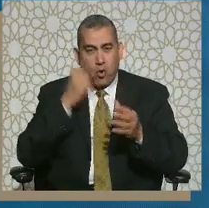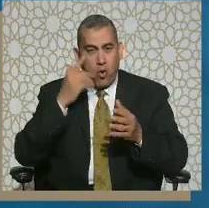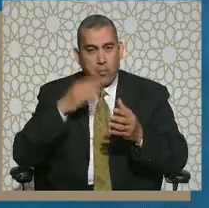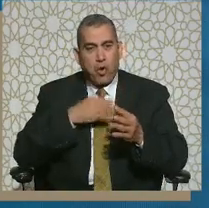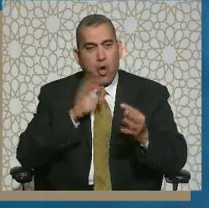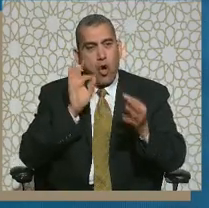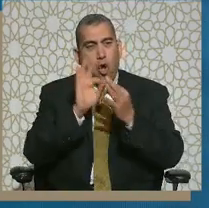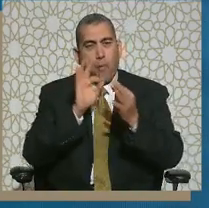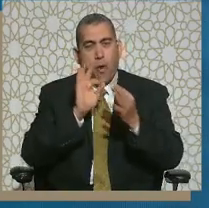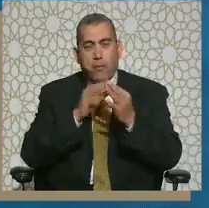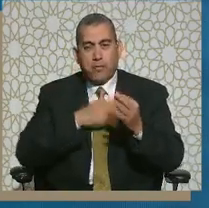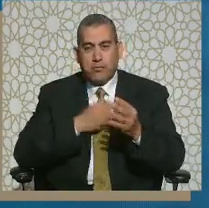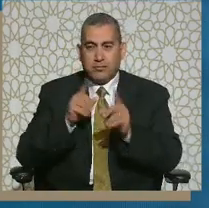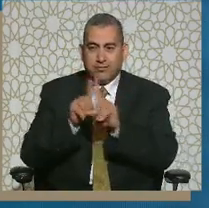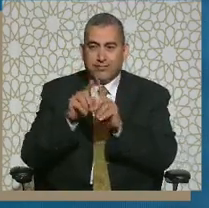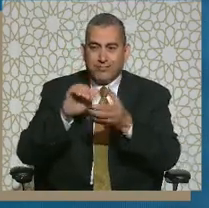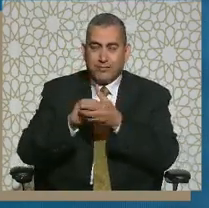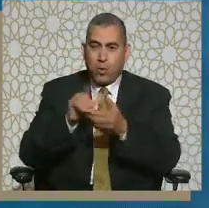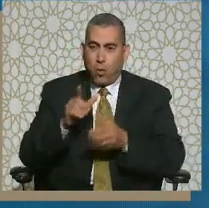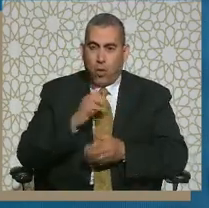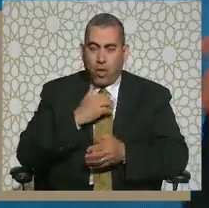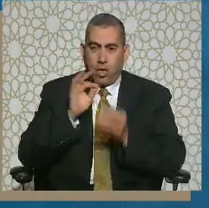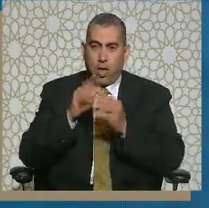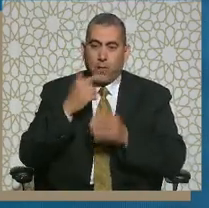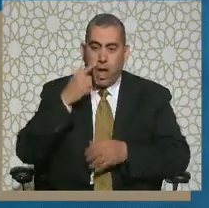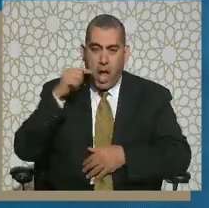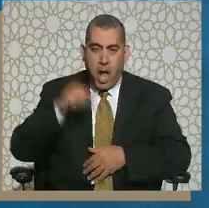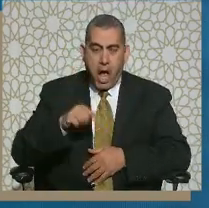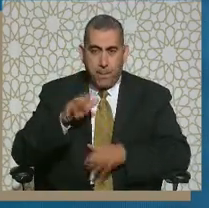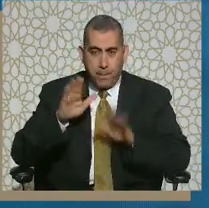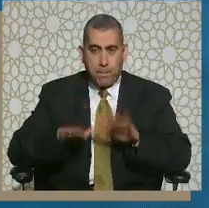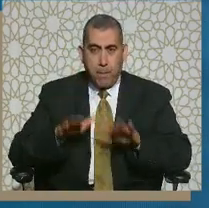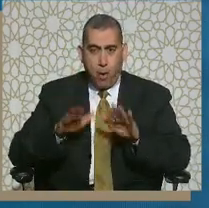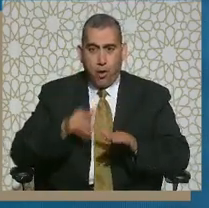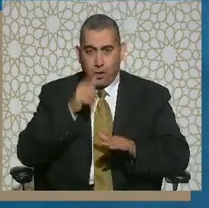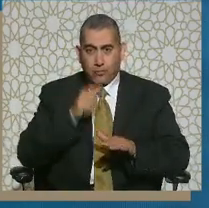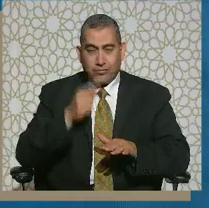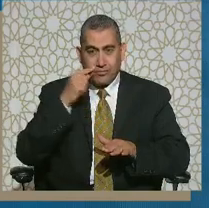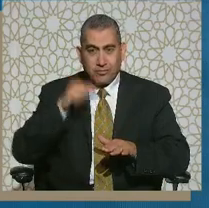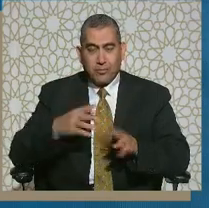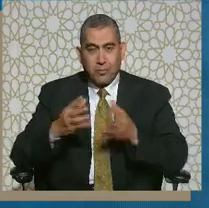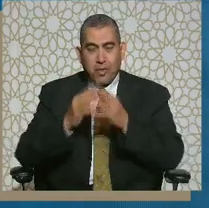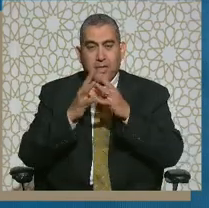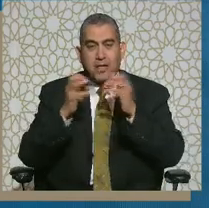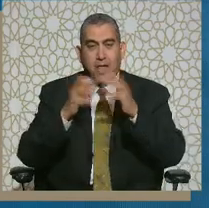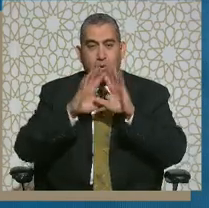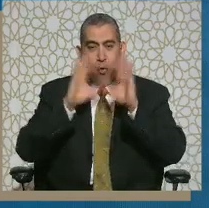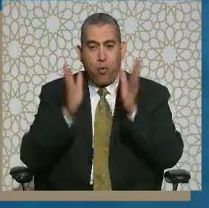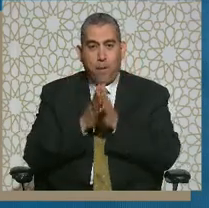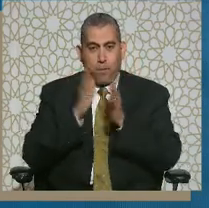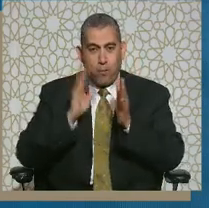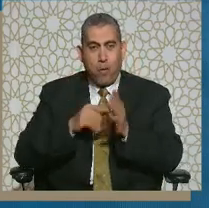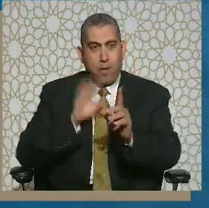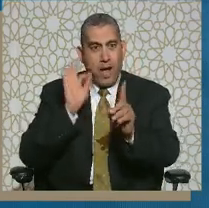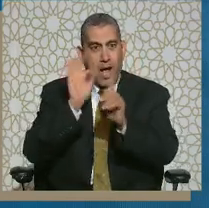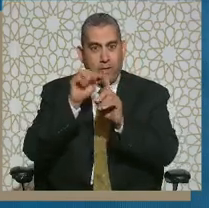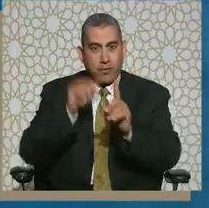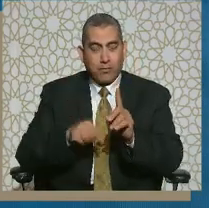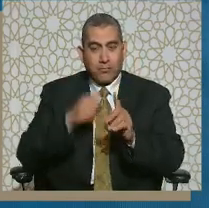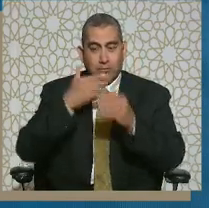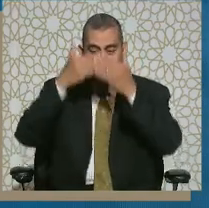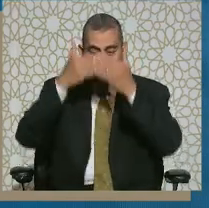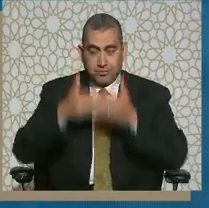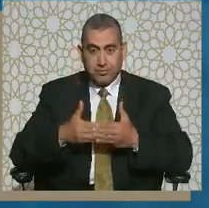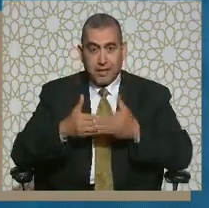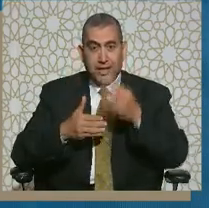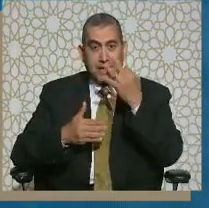الرومانسي هو اللي بيجيب الانس وقلنا ان الحب الحياتي وهو موجود في حياتنا وموجود في تفاصيل حياتنا ممكن نوصل له الحجاب الثالث